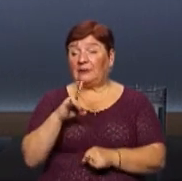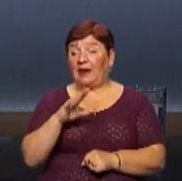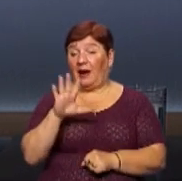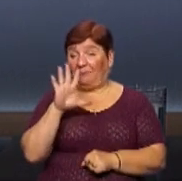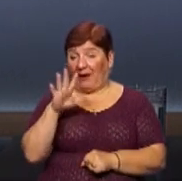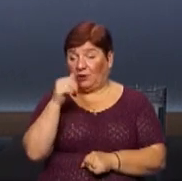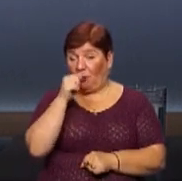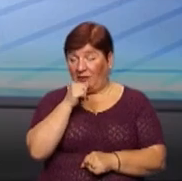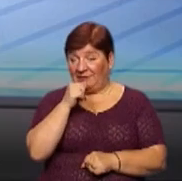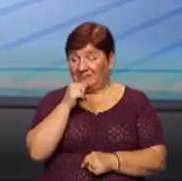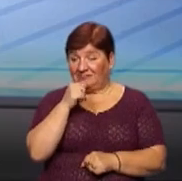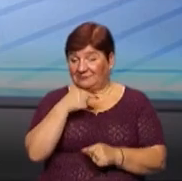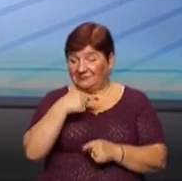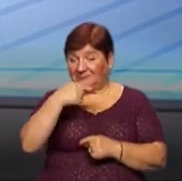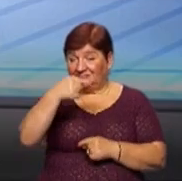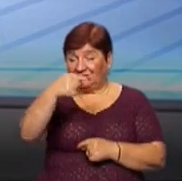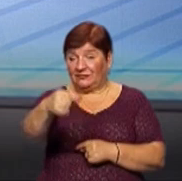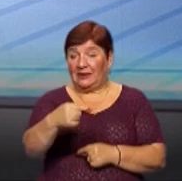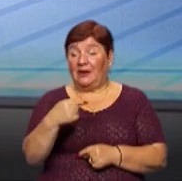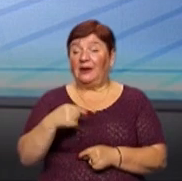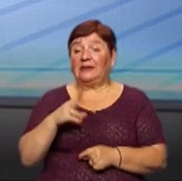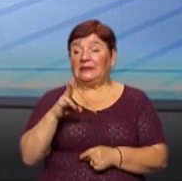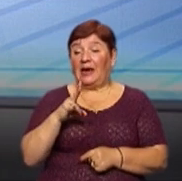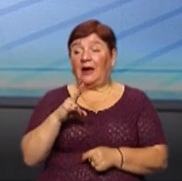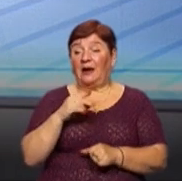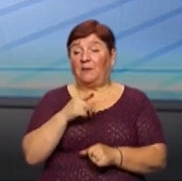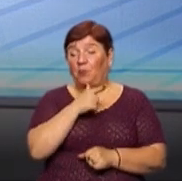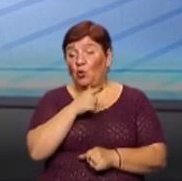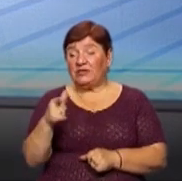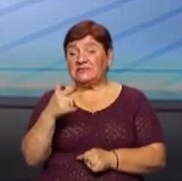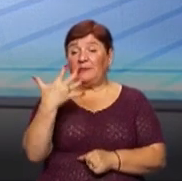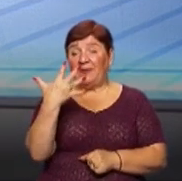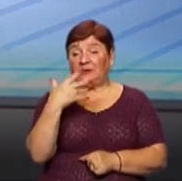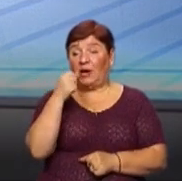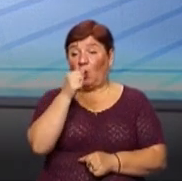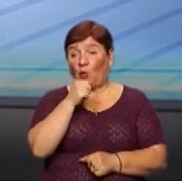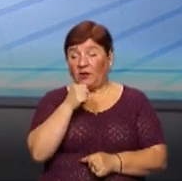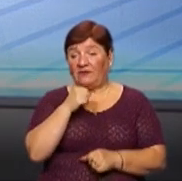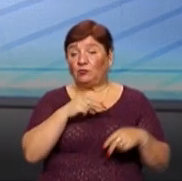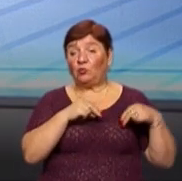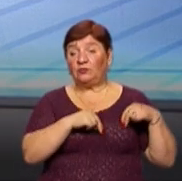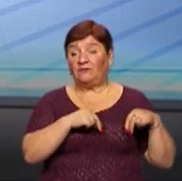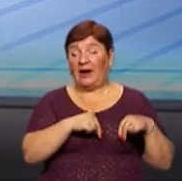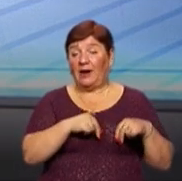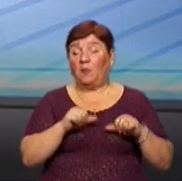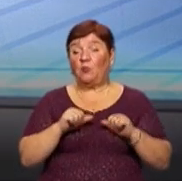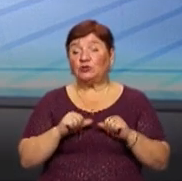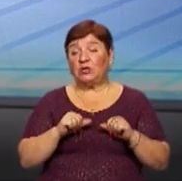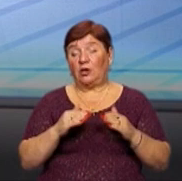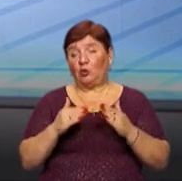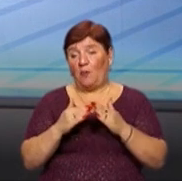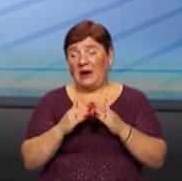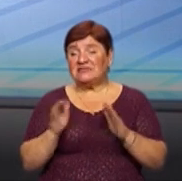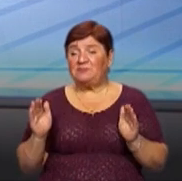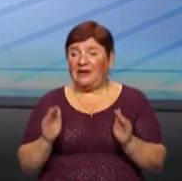років, так? Якщо я не помиляюсь, ну, уряд анонсував. Так, 5 років, це, ну, мається на увазі, що ще можна трудову книжку, людина має право її